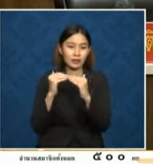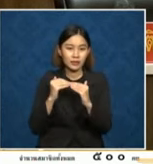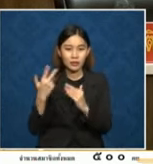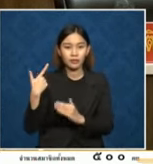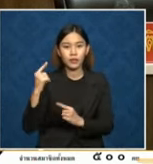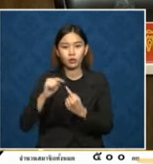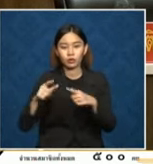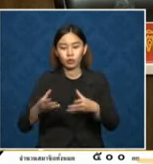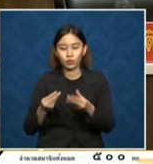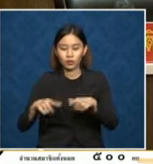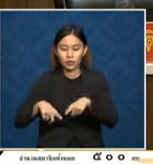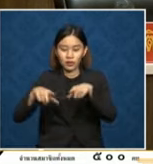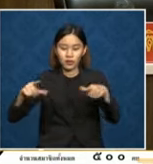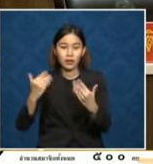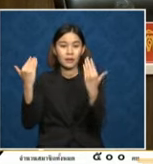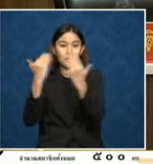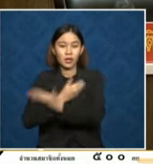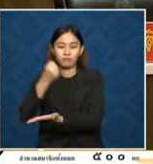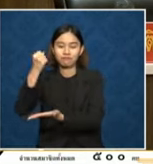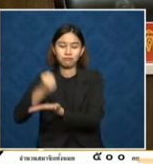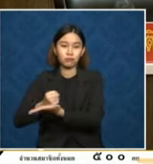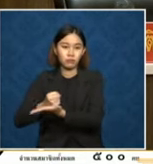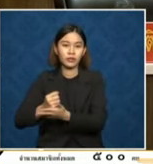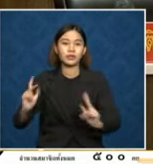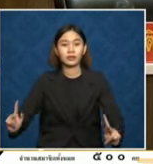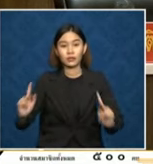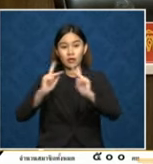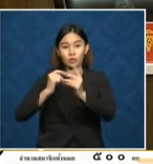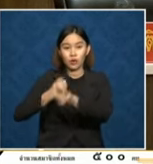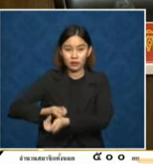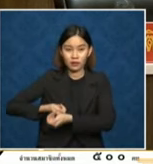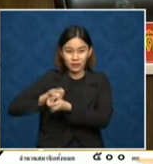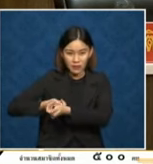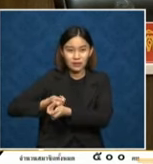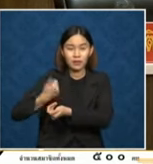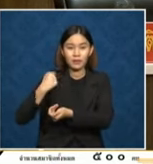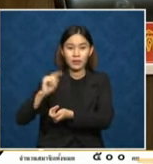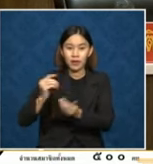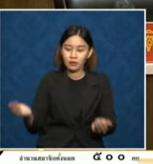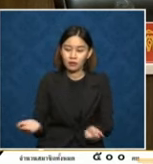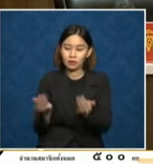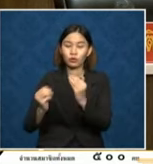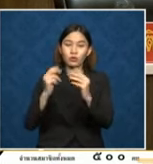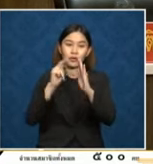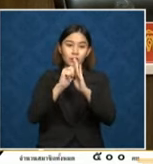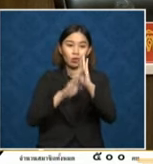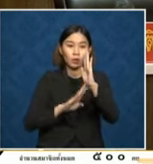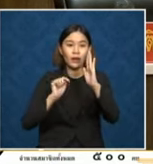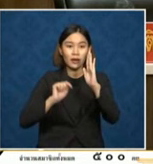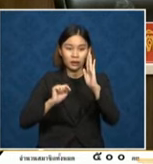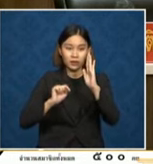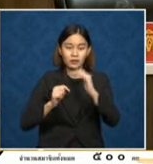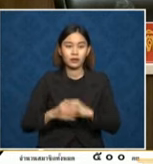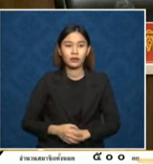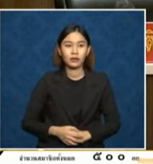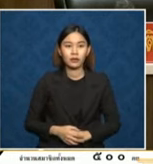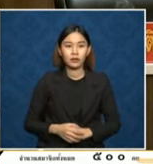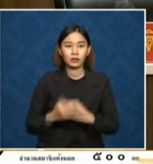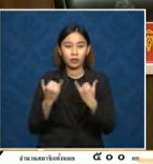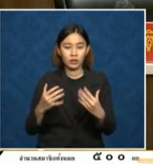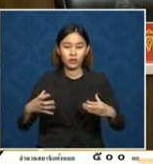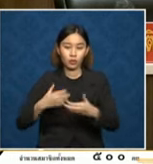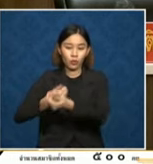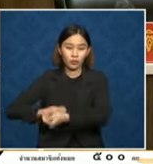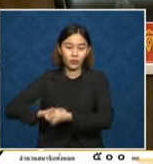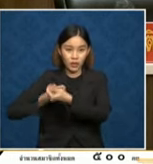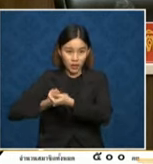ดินให้เป็นโฉนดครับท่านประธานกระทรวงเกษตรและสหกรณ์จึงได้กับเคลื่อนนโยบายดังกล่าวทั้งนี้มีเกษตรกรที่เข้